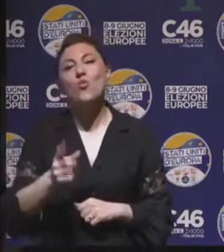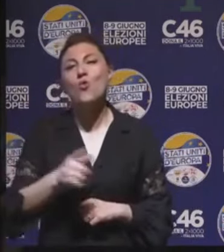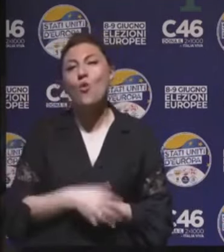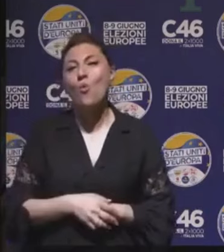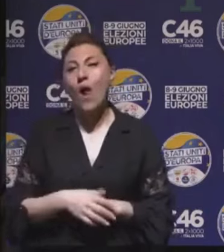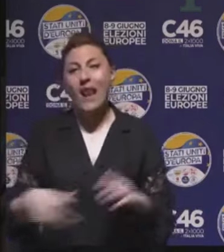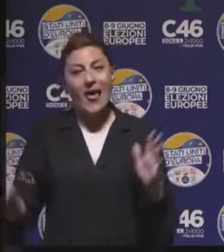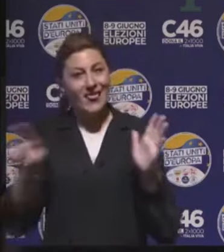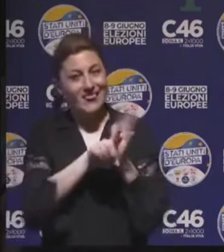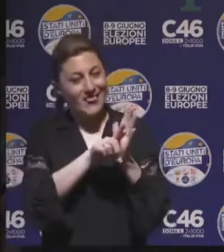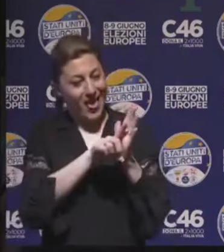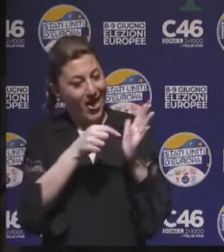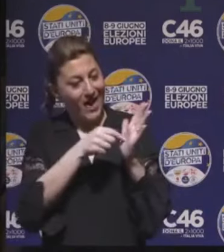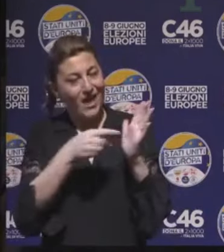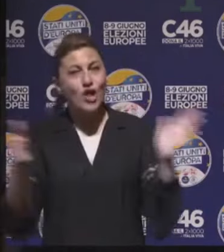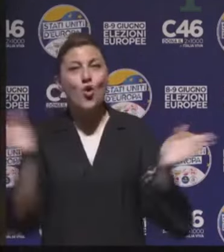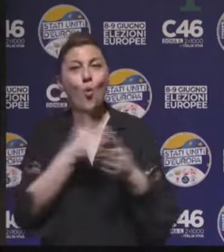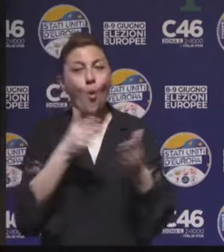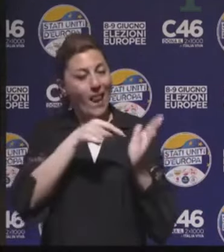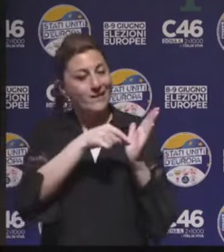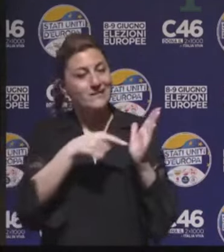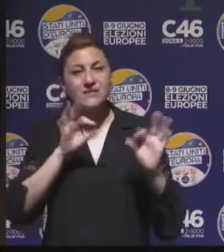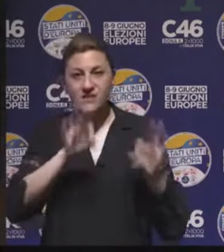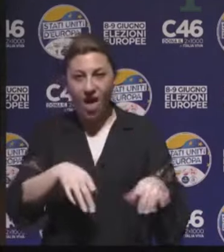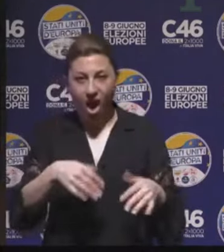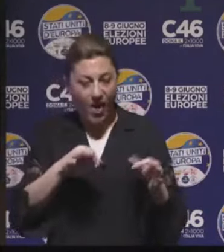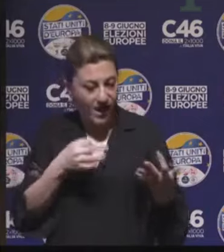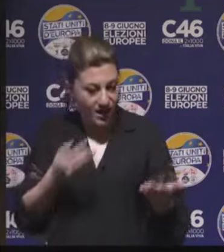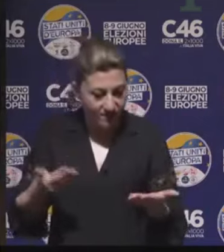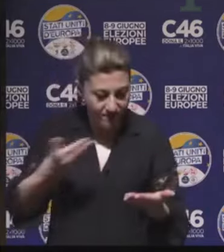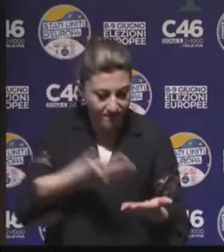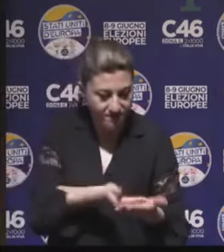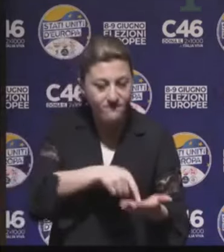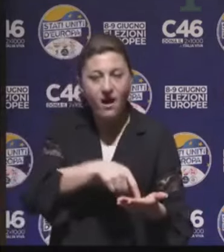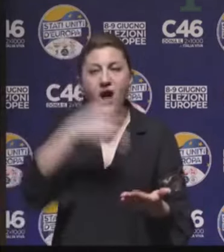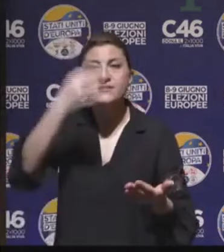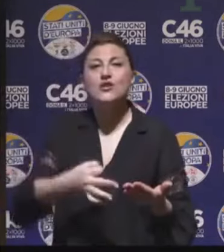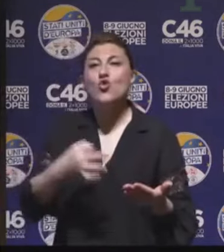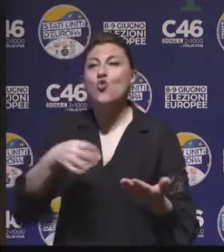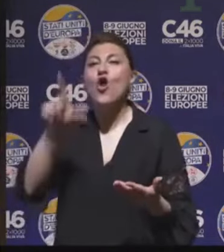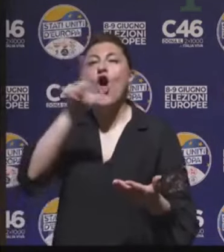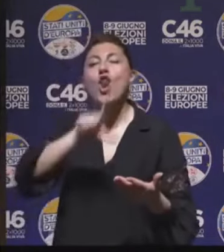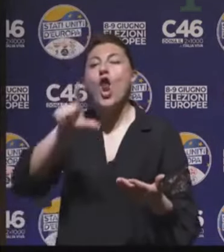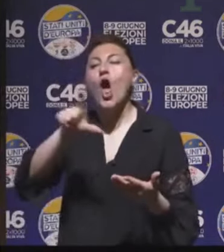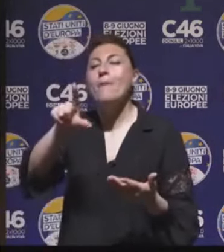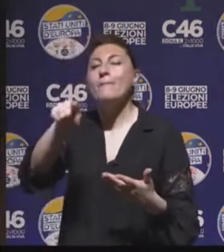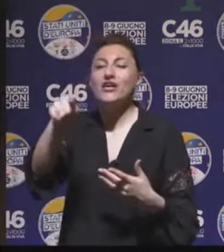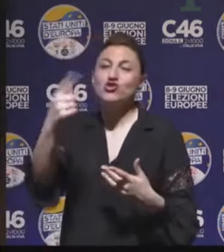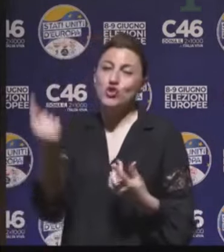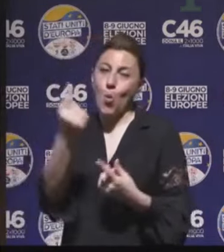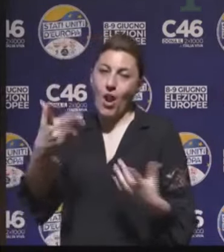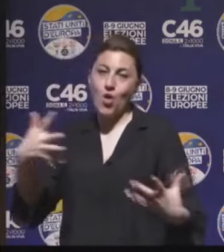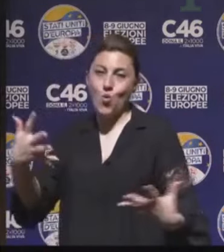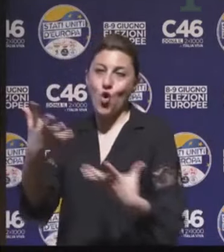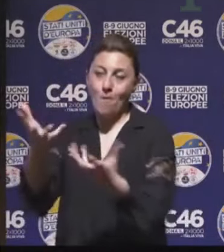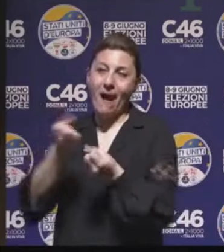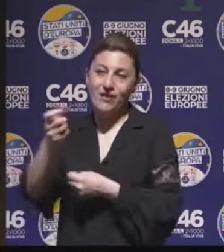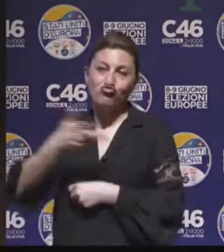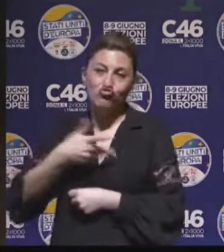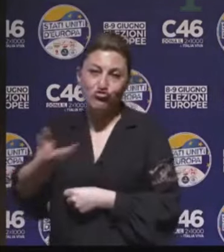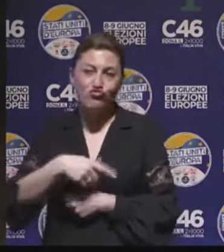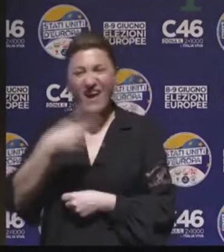decreto arriva c'è un'assunzione per Lollo Brigida Io capisco che l'Italia del merito fondata sul cognato Perché